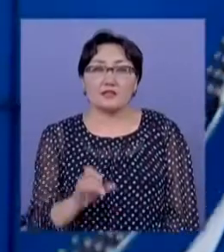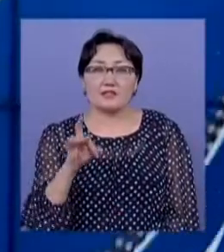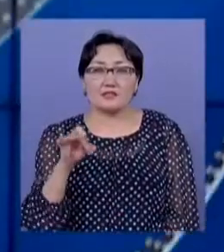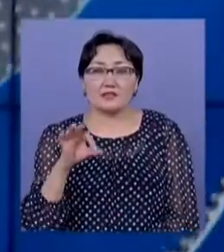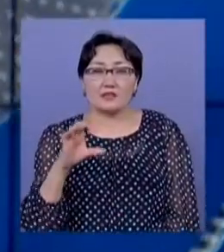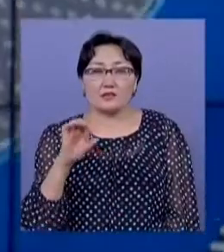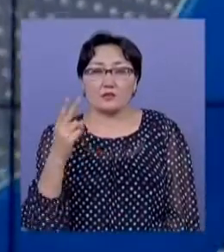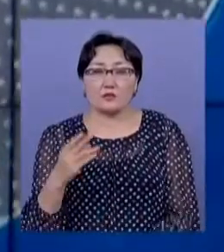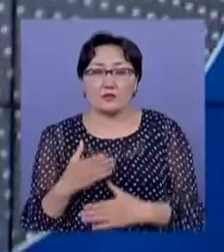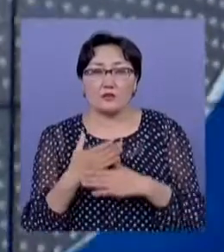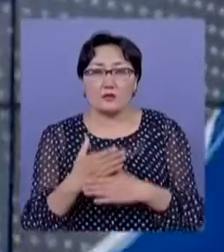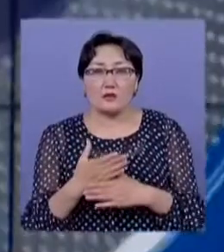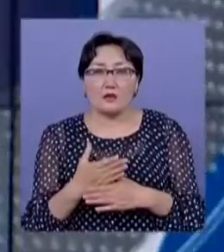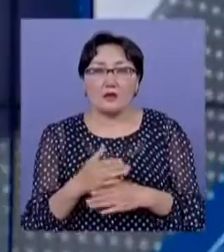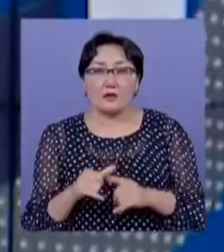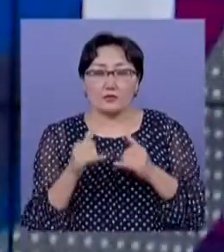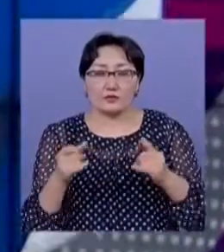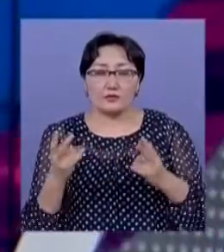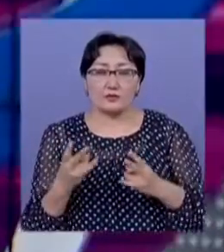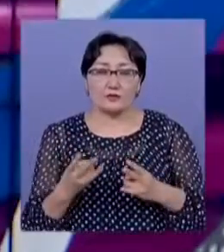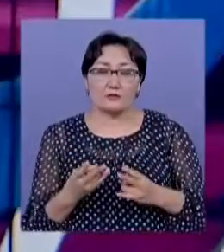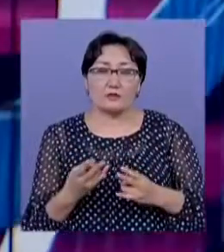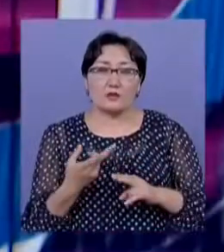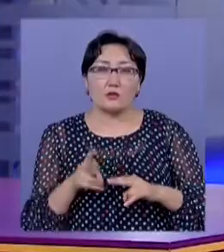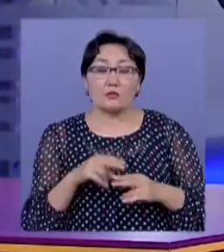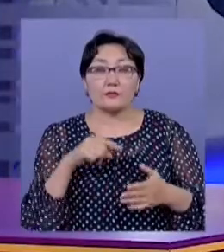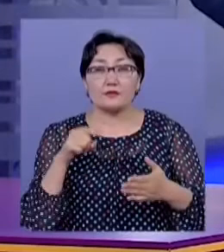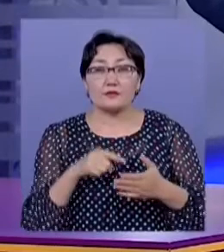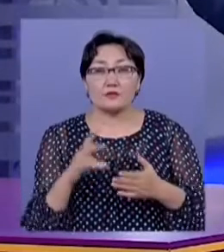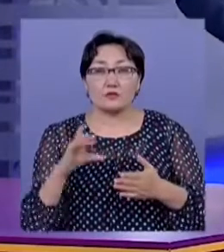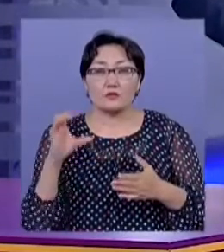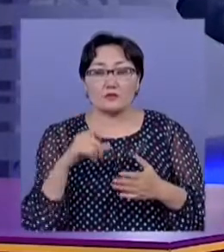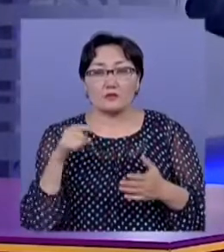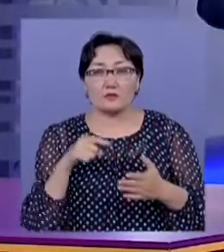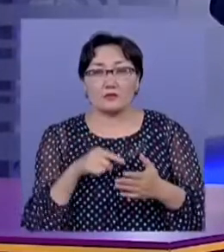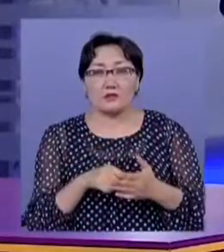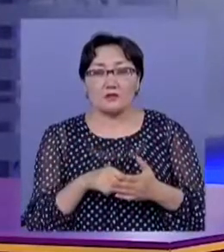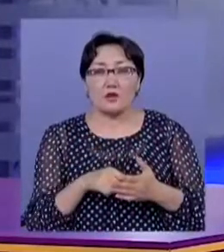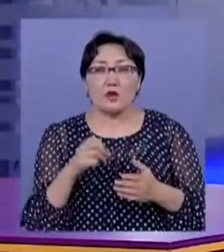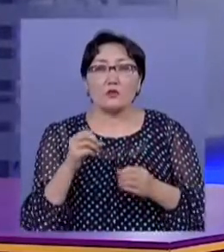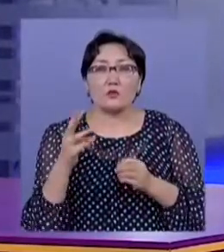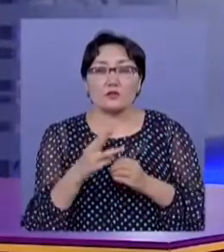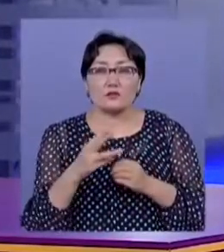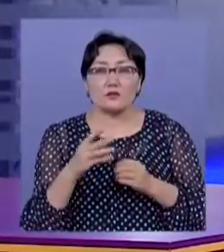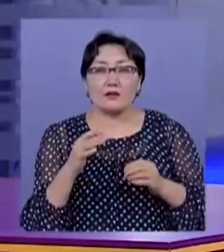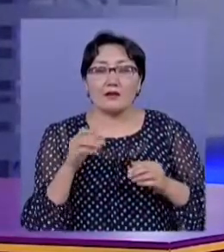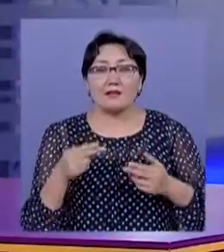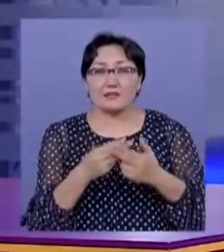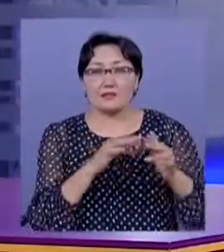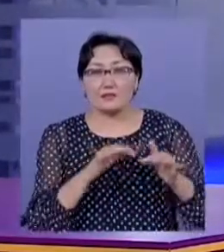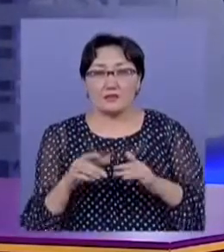Сирияға әлеуметтік көмекті арттыру қажет. Бұл мәселе Нұр-Сұлтан қаласында өткен 13-ші Астана процесінде